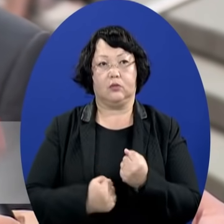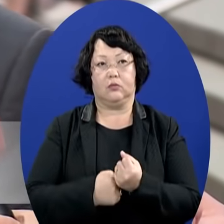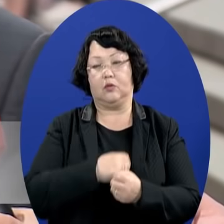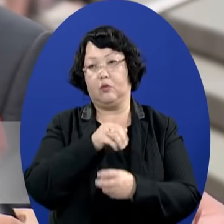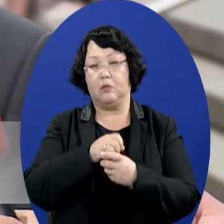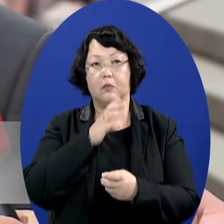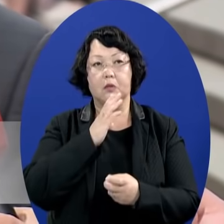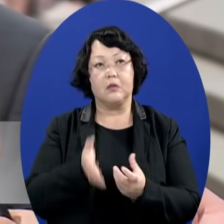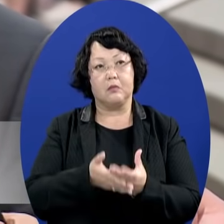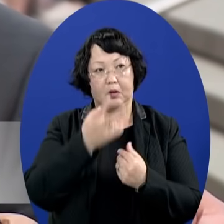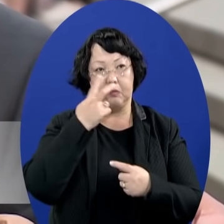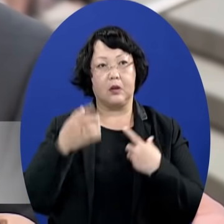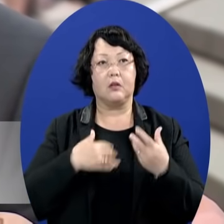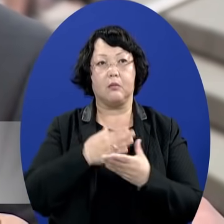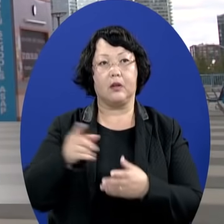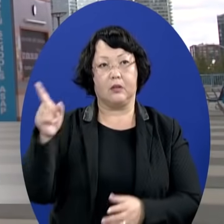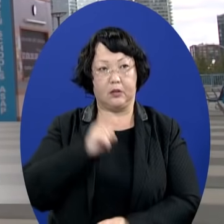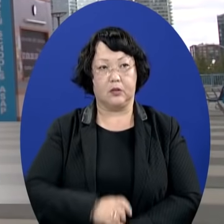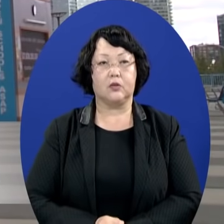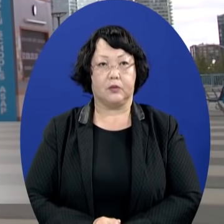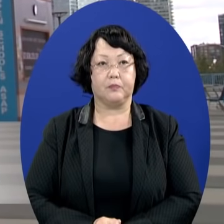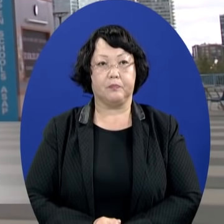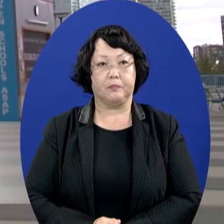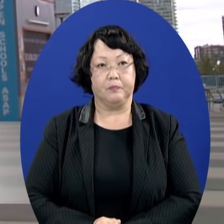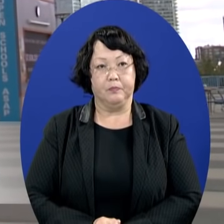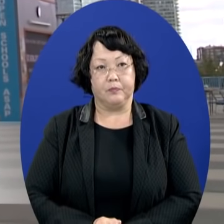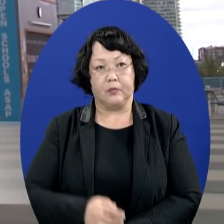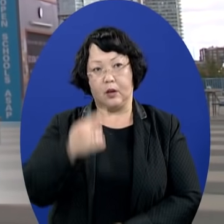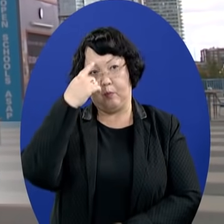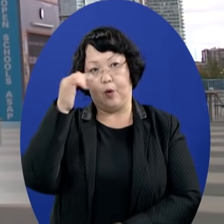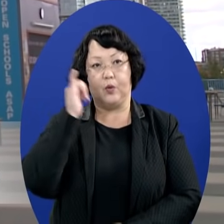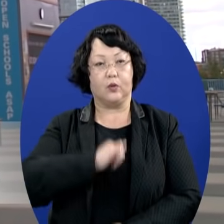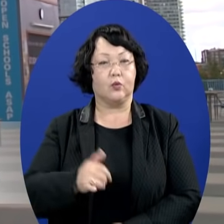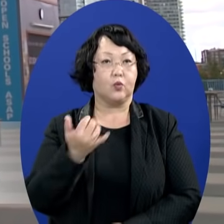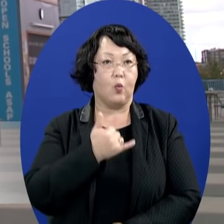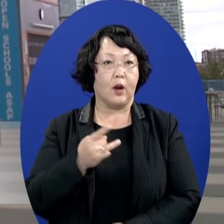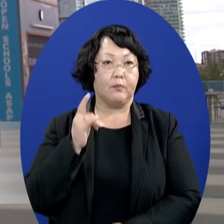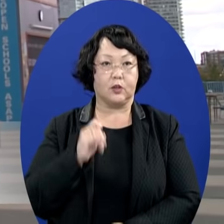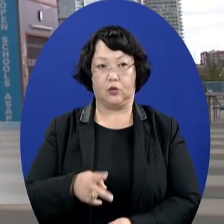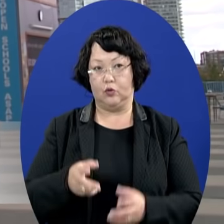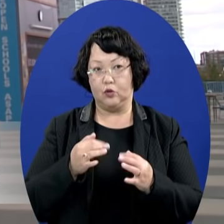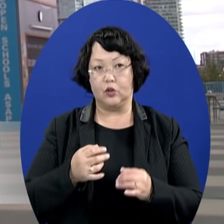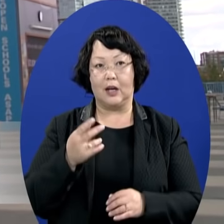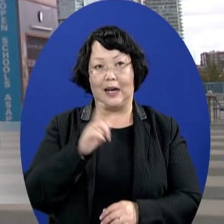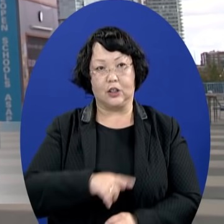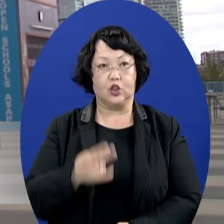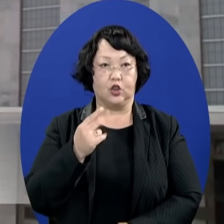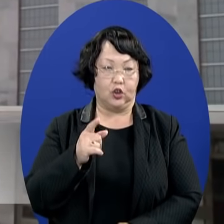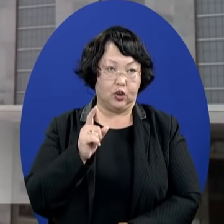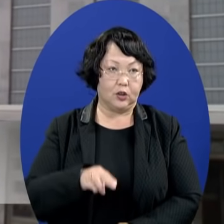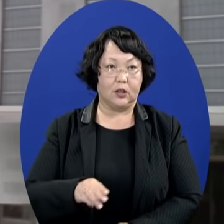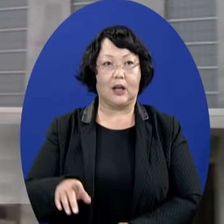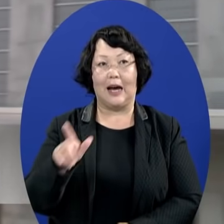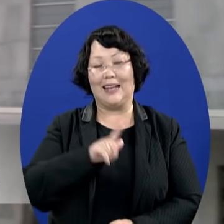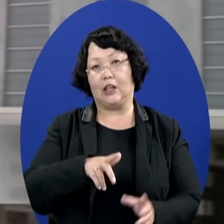гэсэн асуудлыг бол бас илэрхийлж байна. Үүний зэрэгцээ Монгол улс нь уур амьсгалын өөрчлөлт, сүл жилт, хөрсний